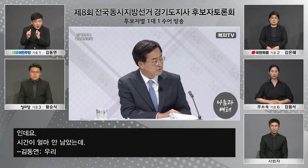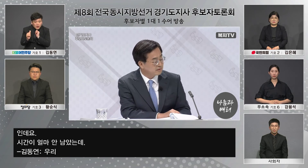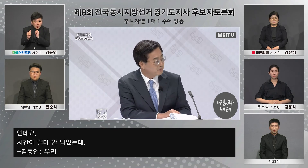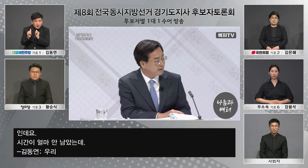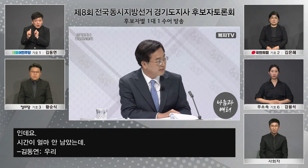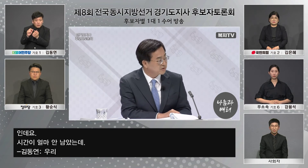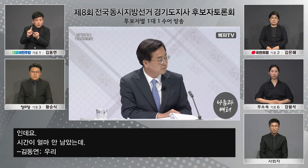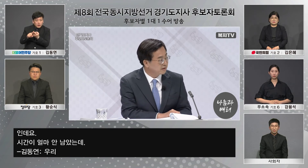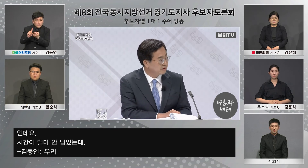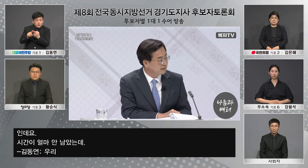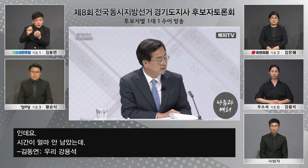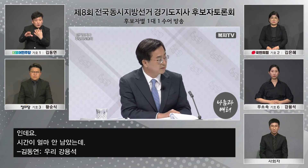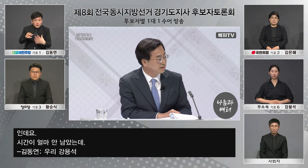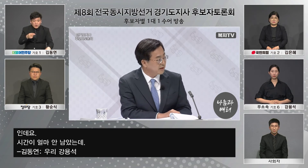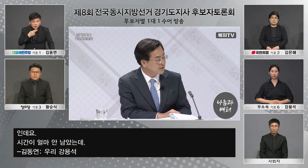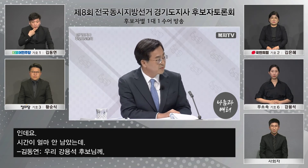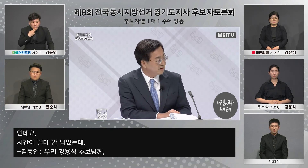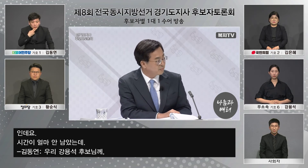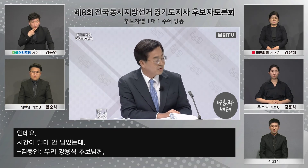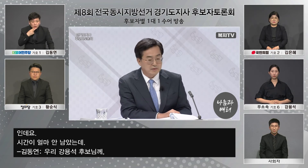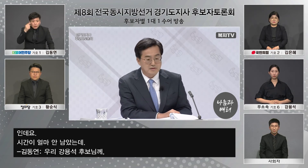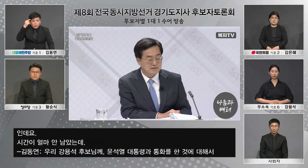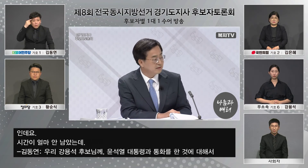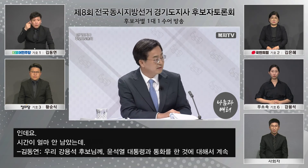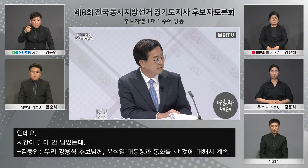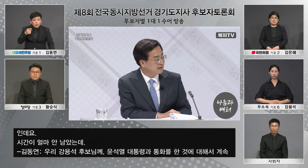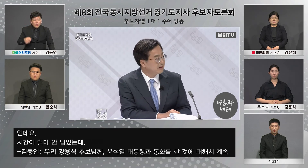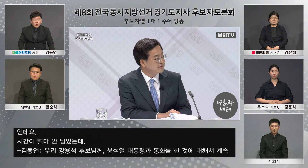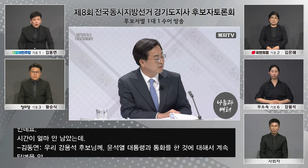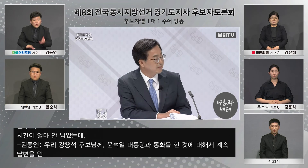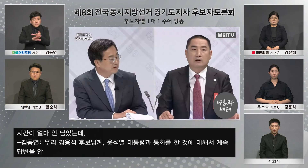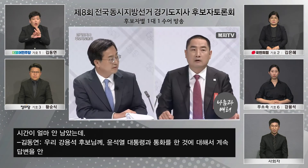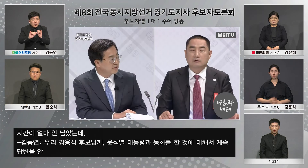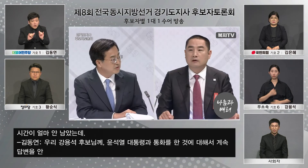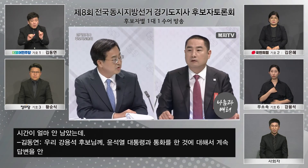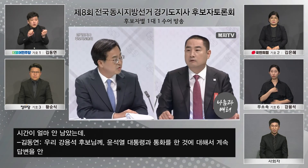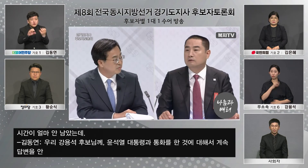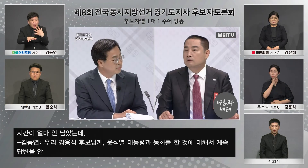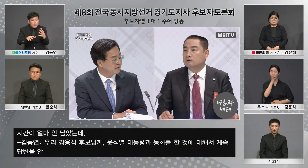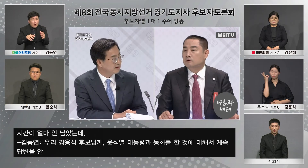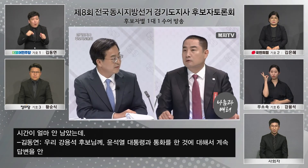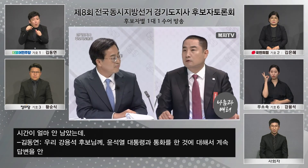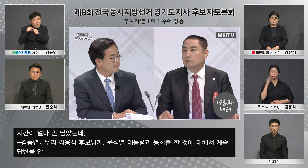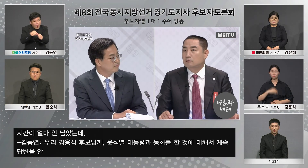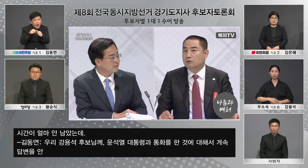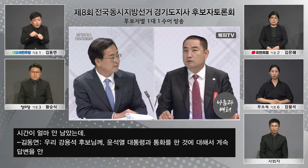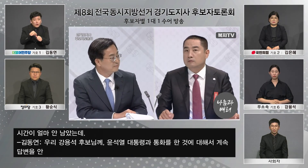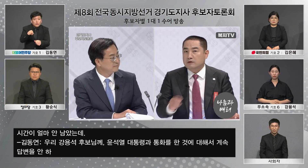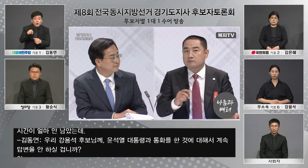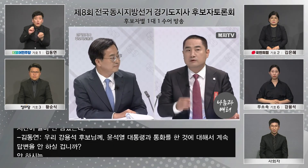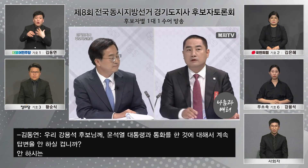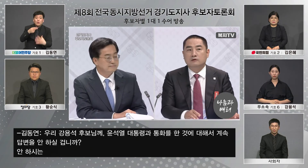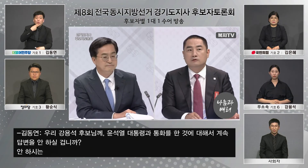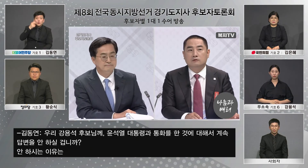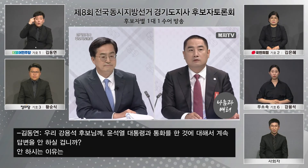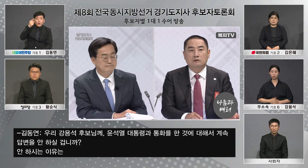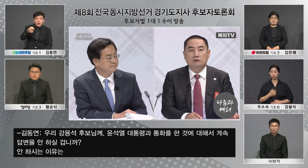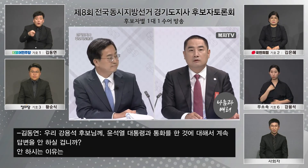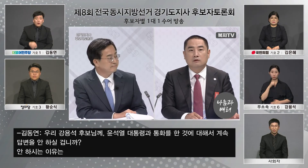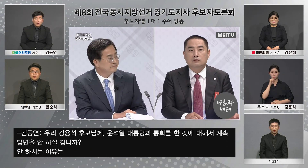대해서 계속 답변 안 하실 겁니까? 네. 그렇게 다른 사람에게 답변 강요하시더니 네, 답변 안 하실 겁니까? 안 하시는 이유는 뭡니까? 뭐